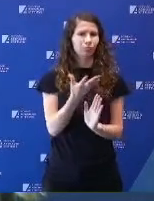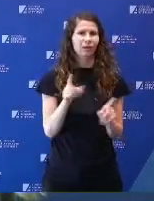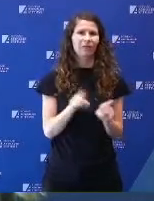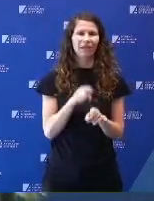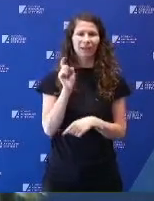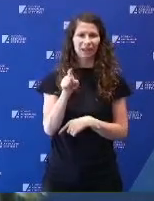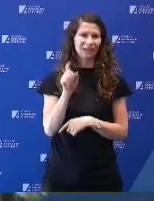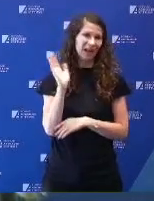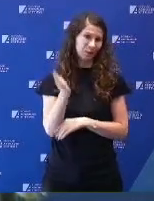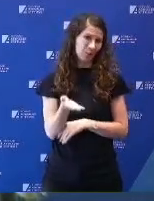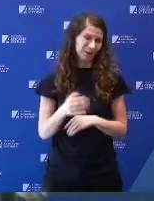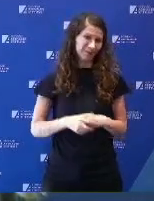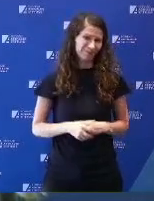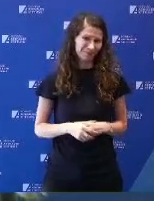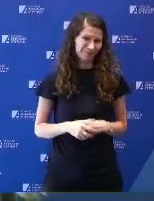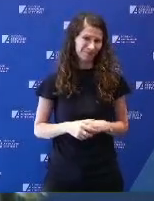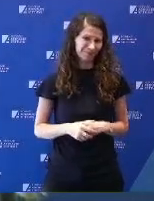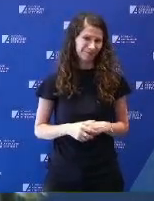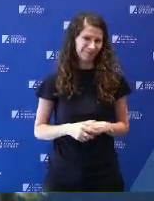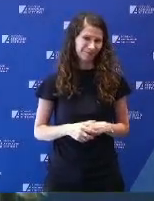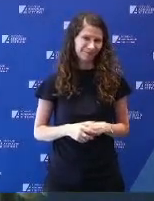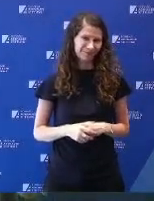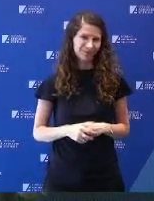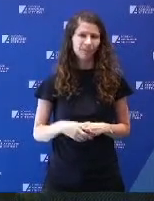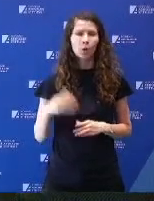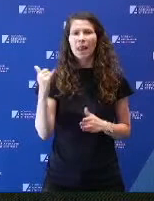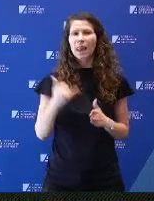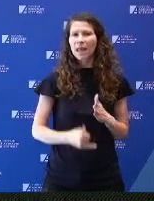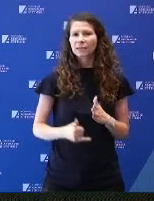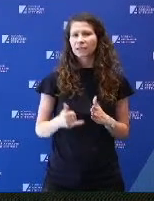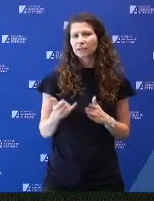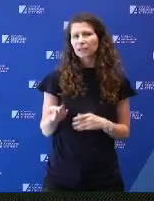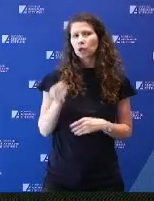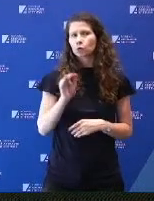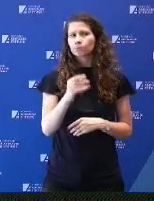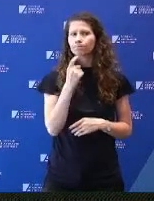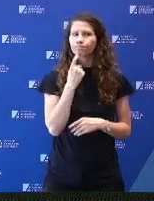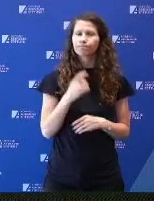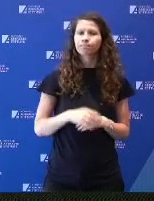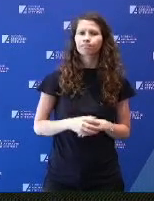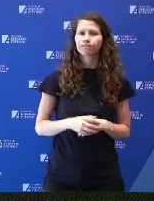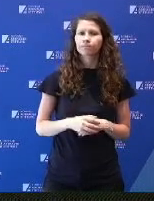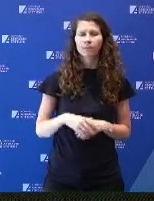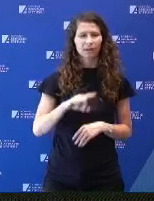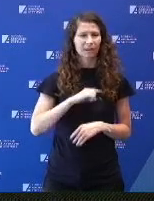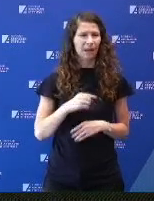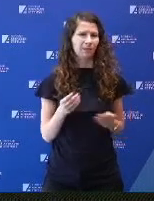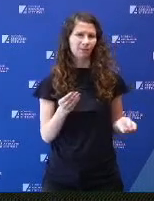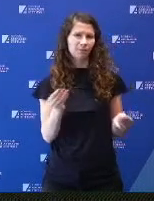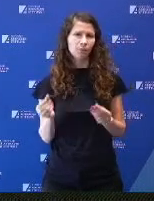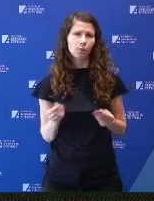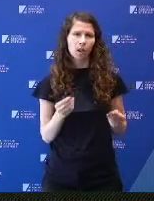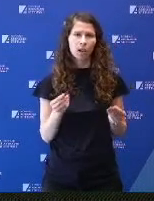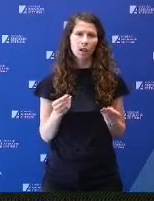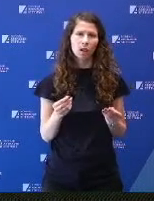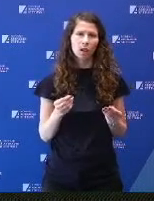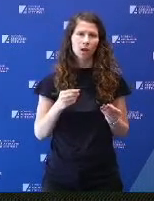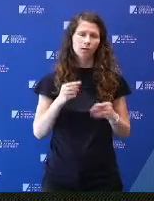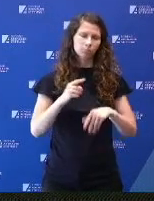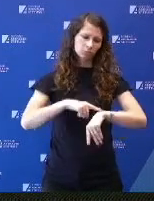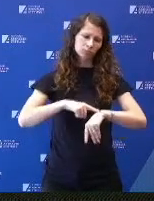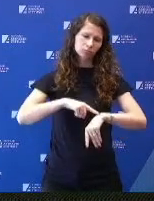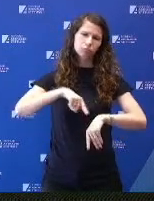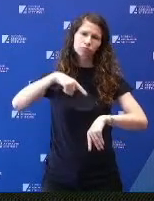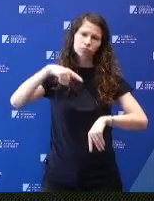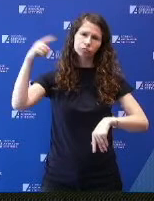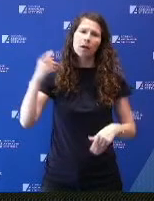jetzt. Und dann vielleicht ein letzter Satz dazu. Ich habe das Gefühl, Dinge haben zwar länger gedauert und sie waren schwieriger,